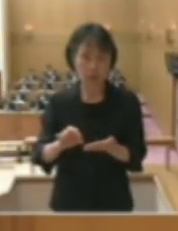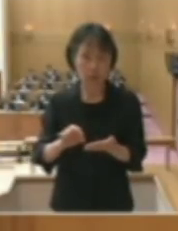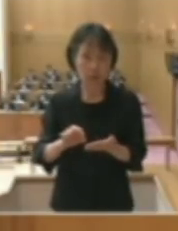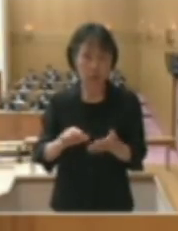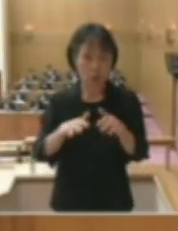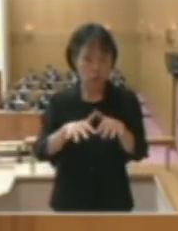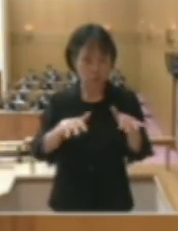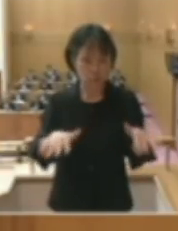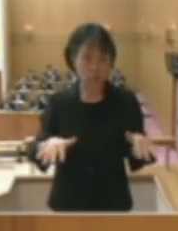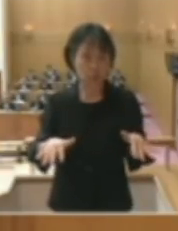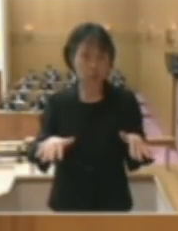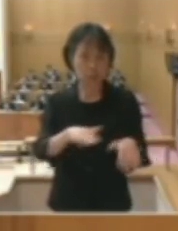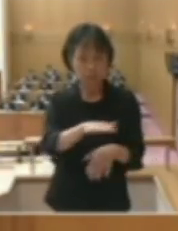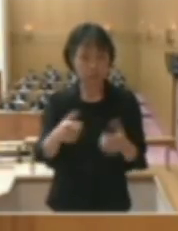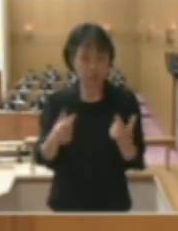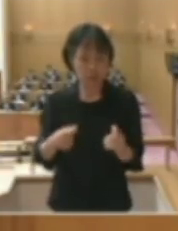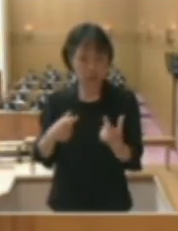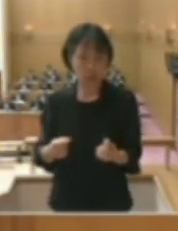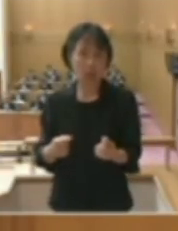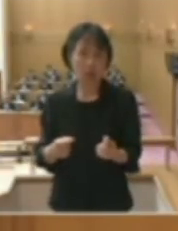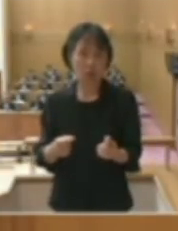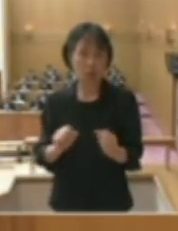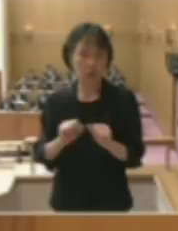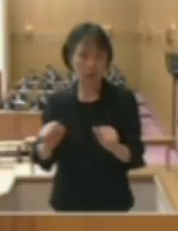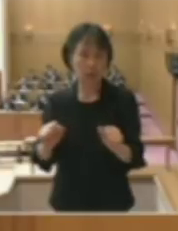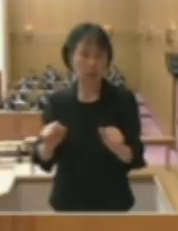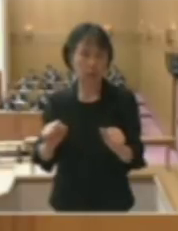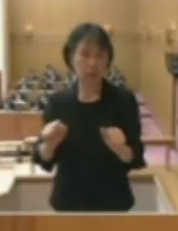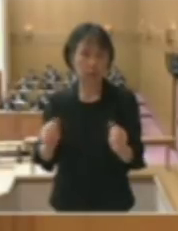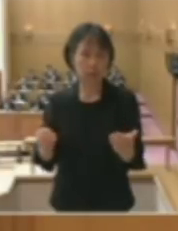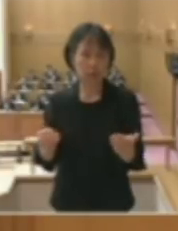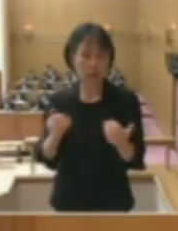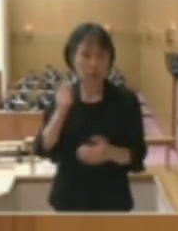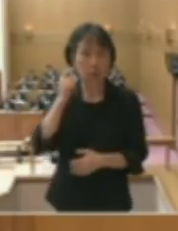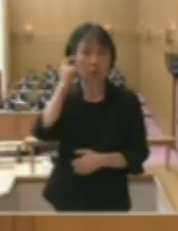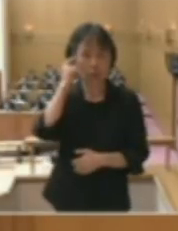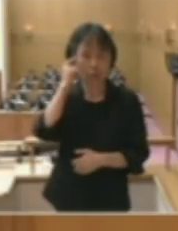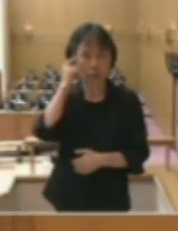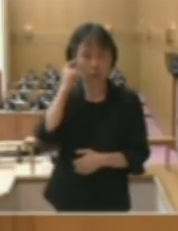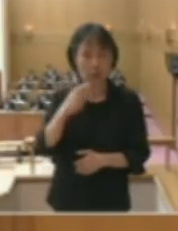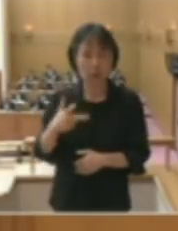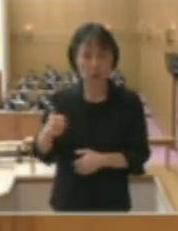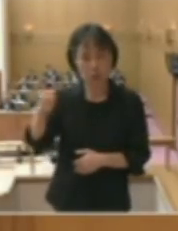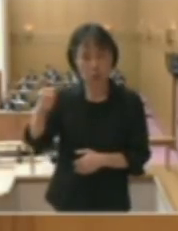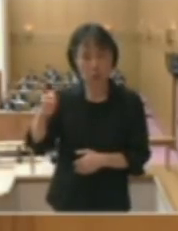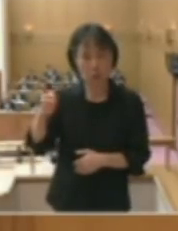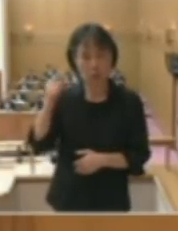るべきと強く提言いたします。市長のご見解を求め